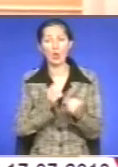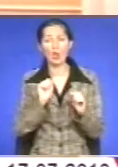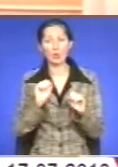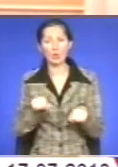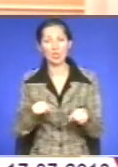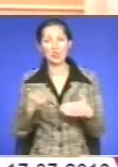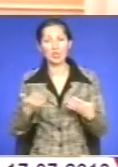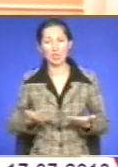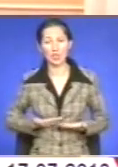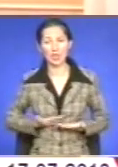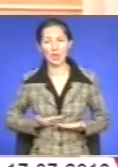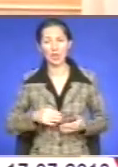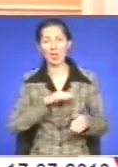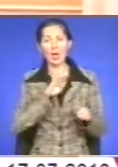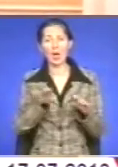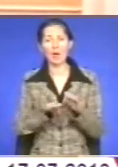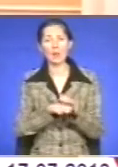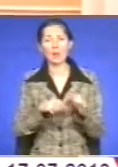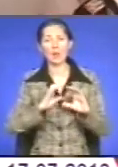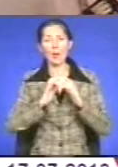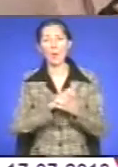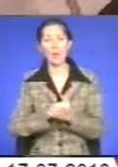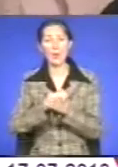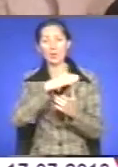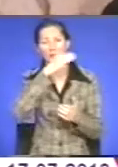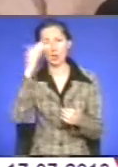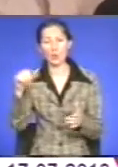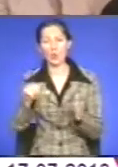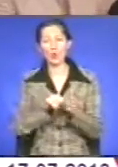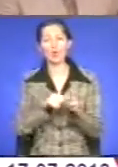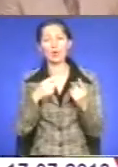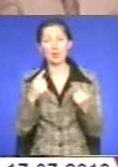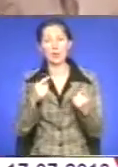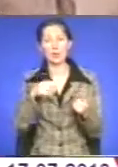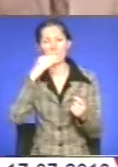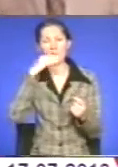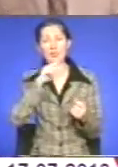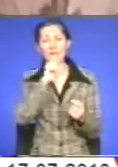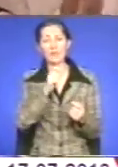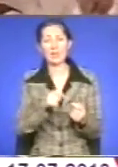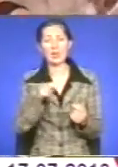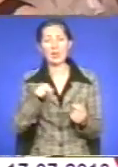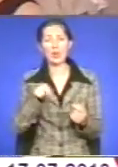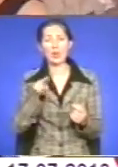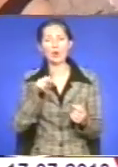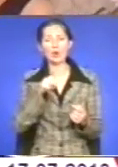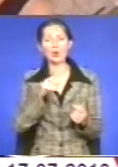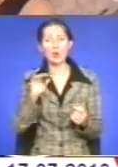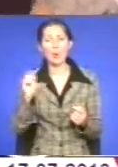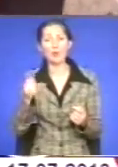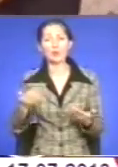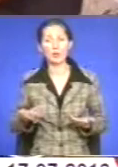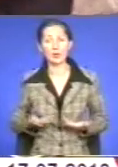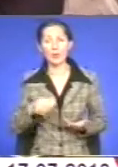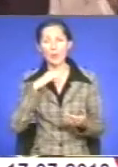можливість жити під ним мирним небом. Учасник Великої вітчизняної війни Павло Дзюбенко пережив немало лихоліть. Каже,